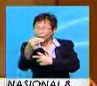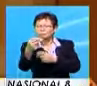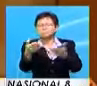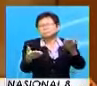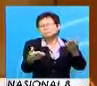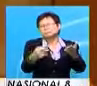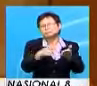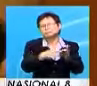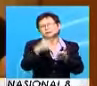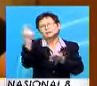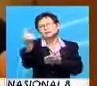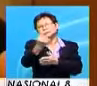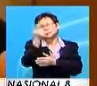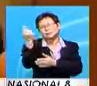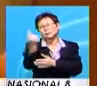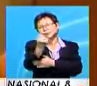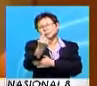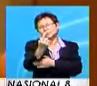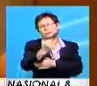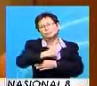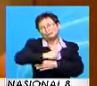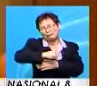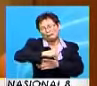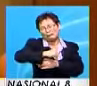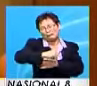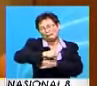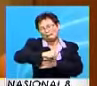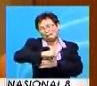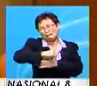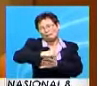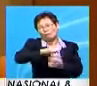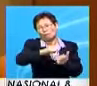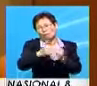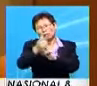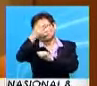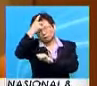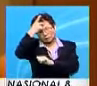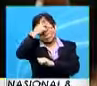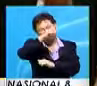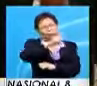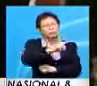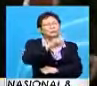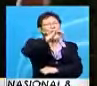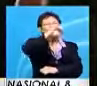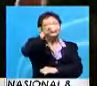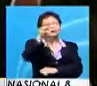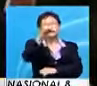yang sentiasa diperjuangkan oleh Datuk Seri Jamil Khair.